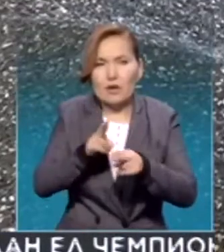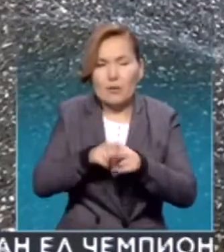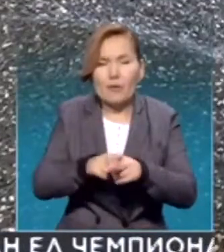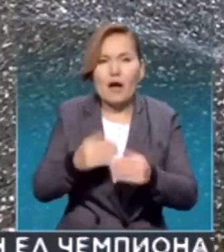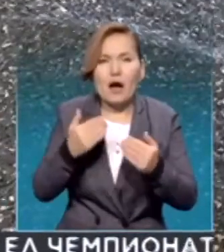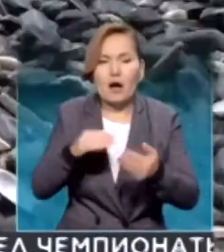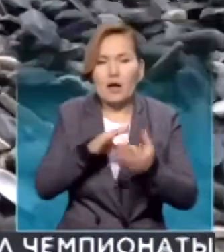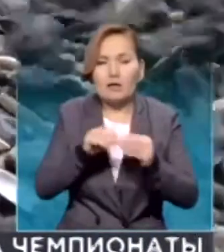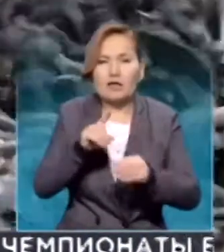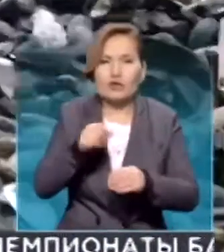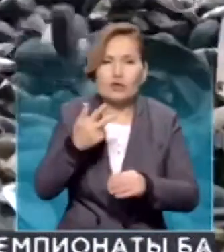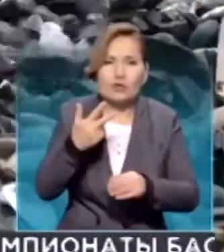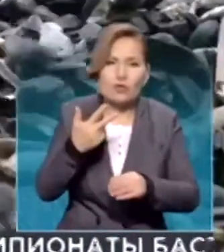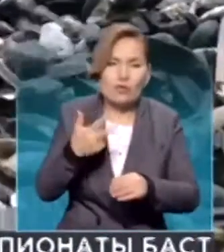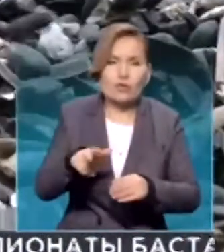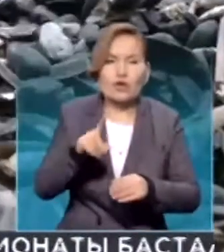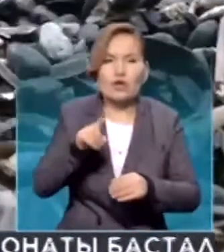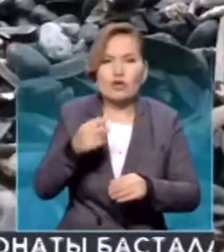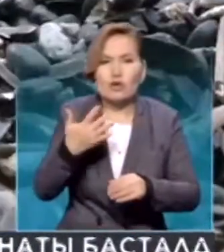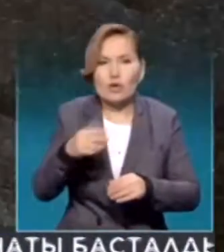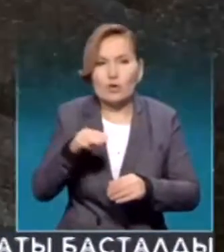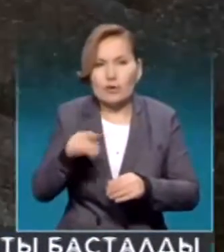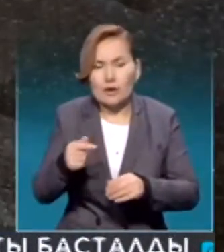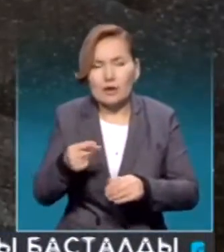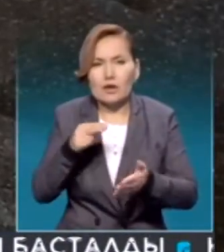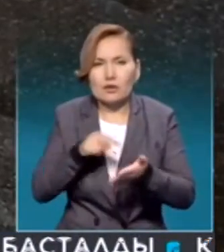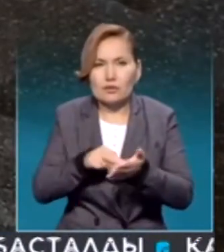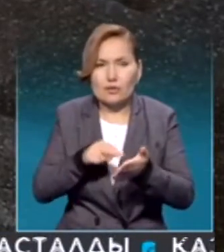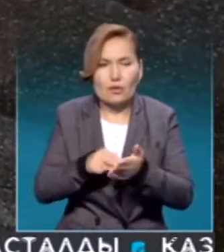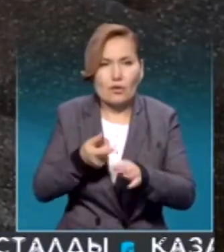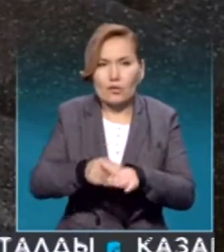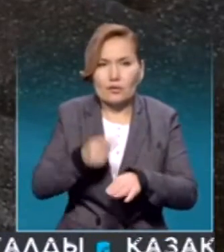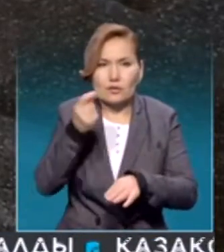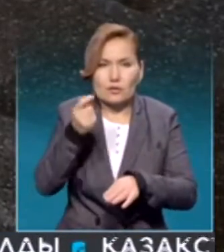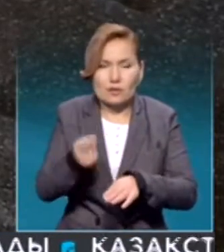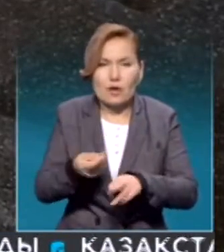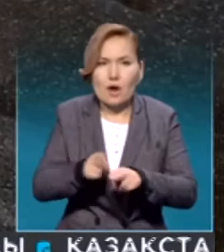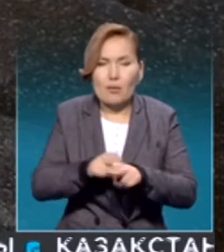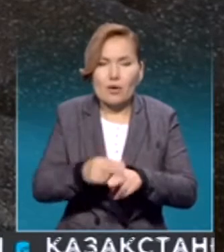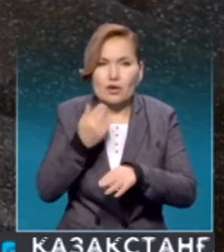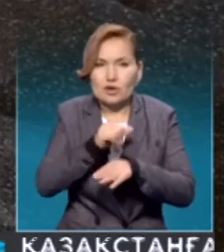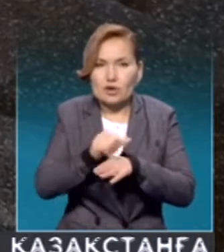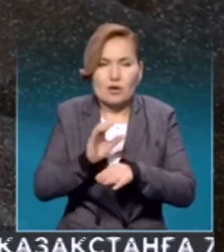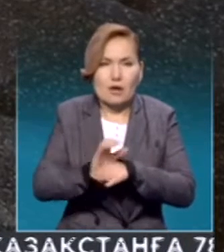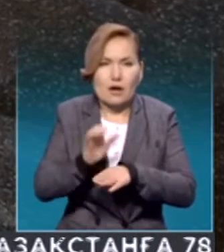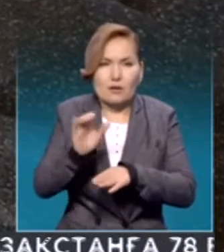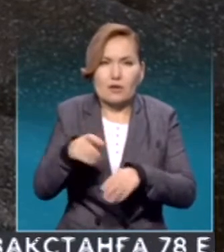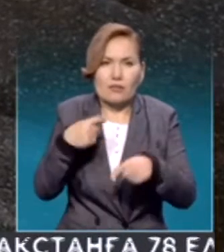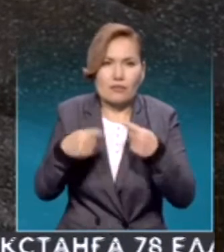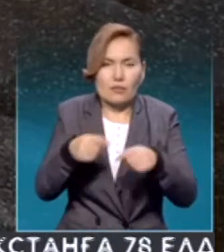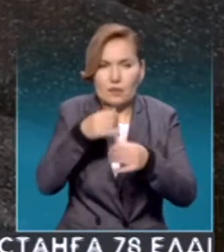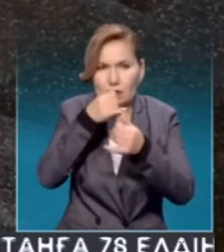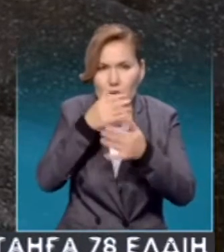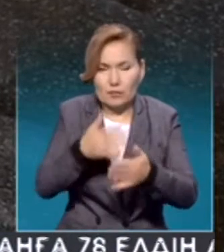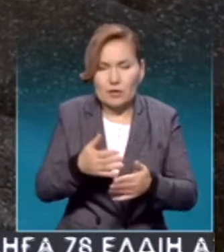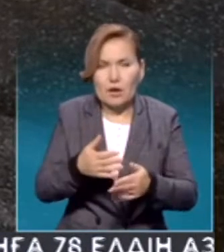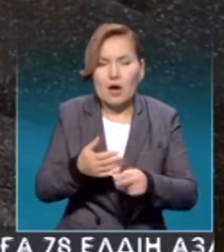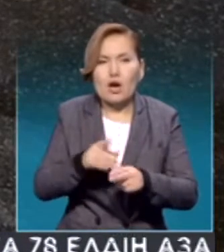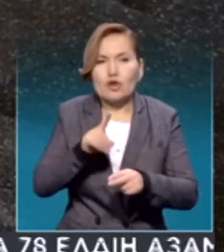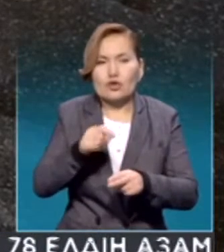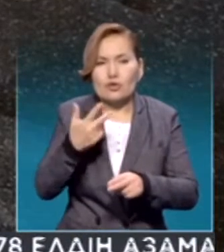келсе, 130-150 теңгеден аспай қалған. Біз енді бұл өнімімізді ешқандай сатылмаймыз 130 теңгеге. Өткені